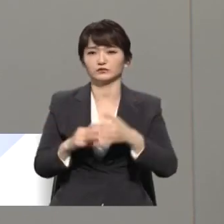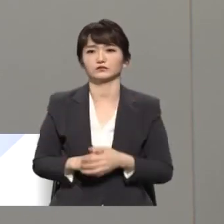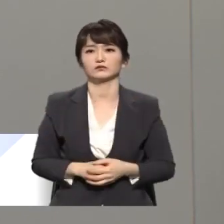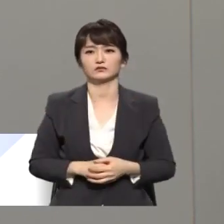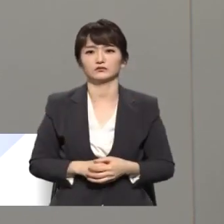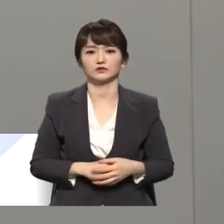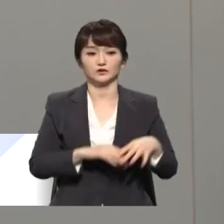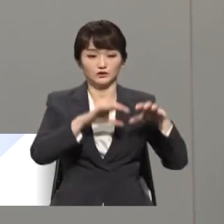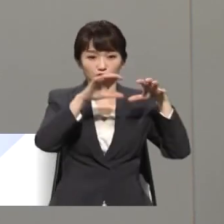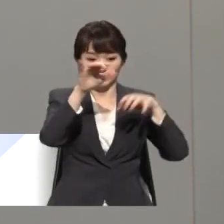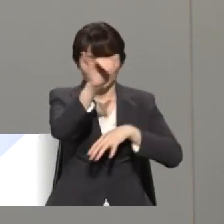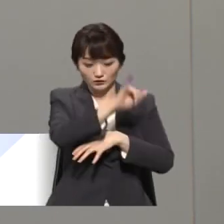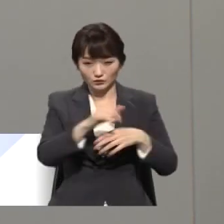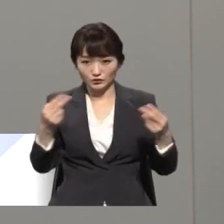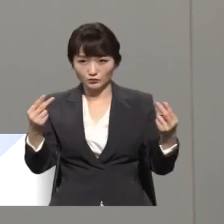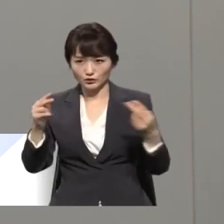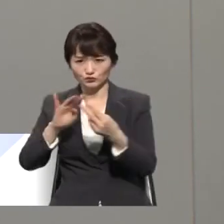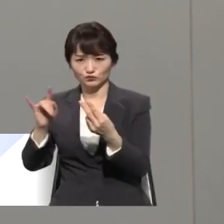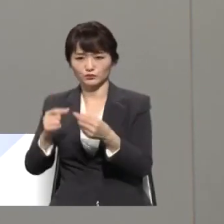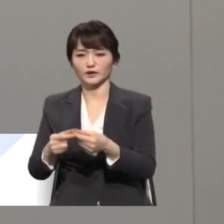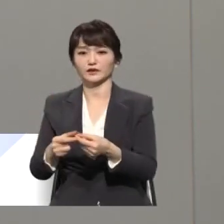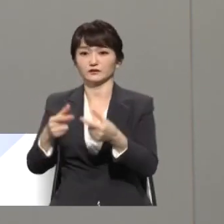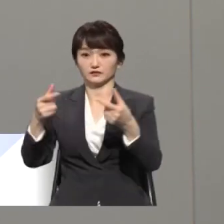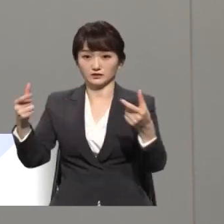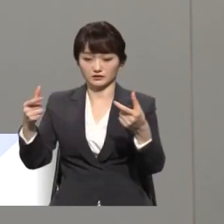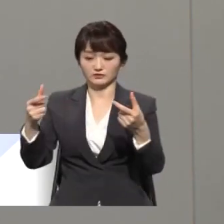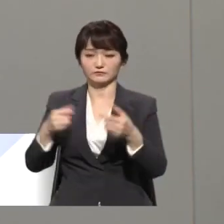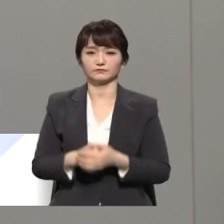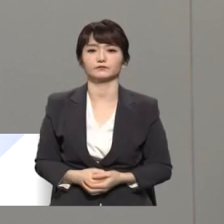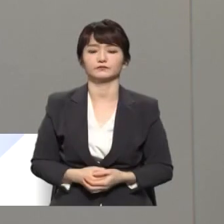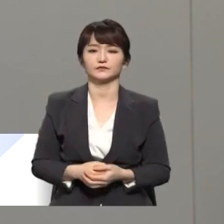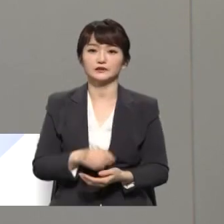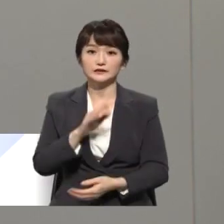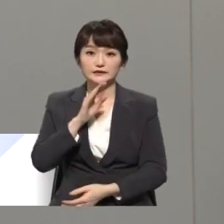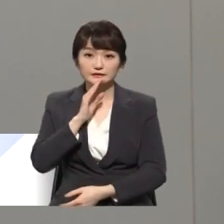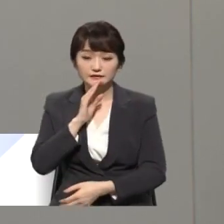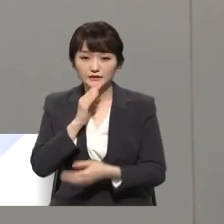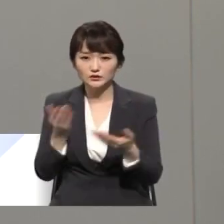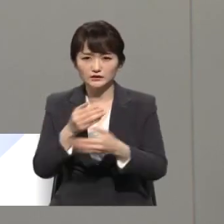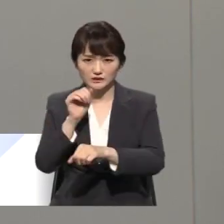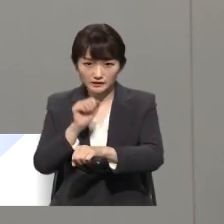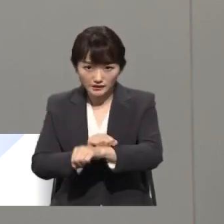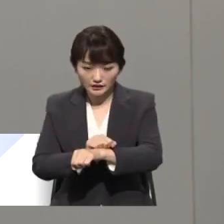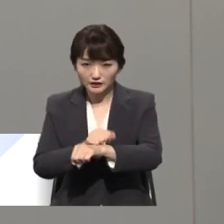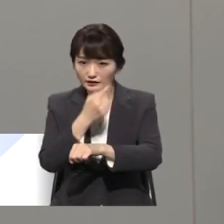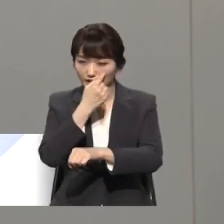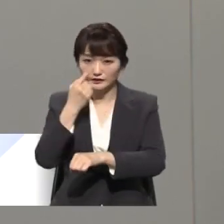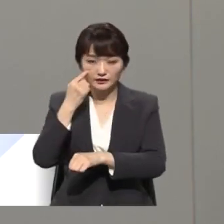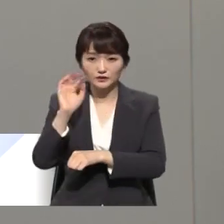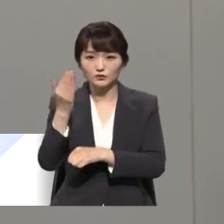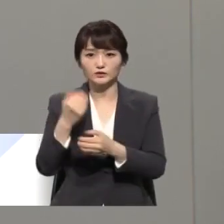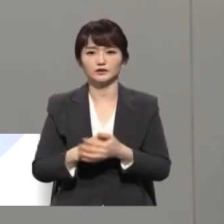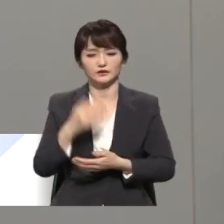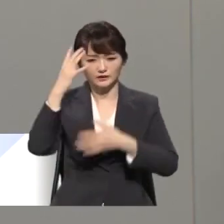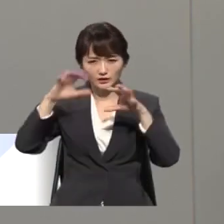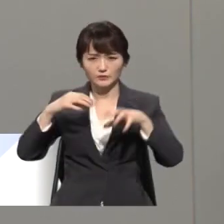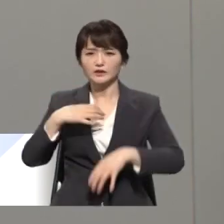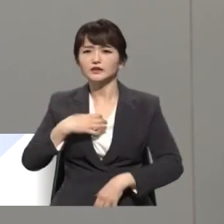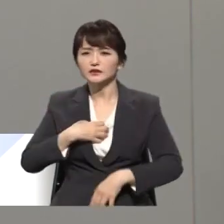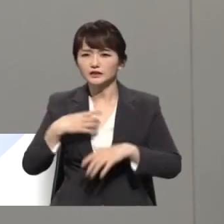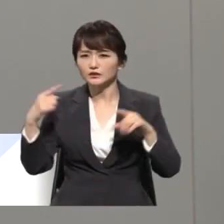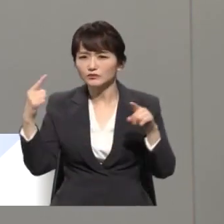이재명 국 실적과 실력으로 검증된 이재명 후보가 대한민국을 위기에서 기회로 만들 적임자라고